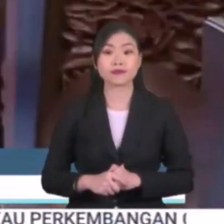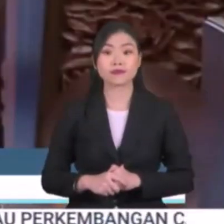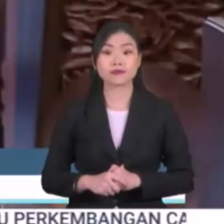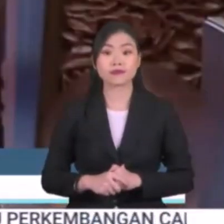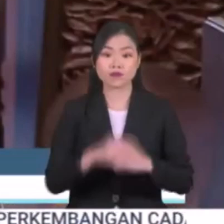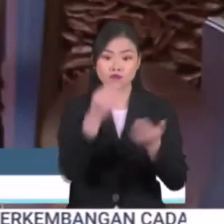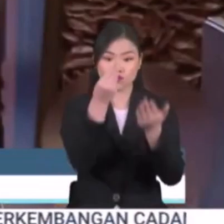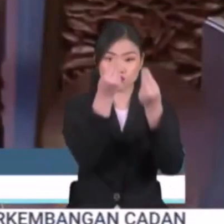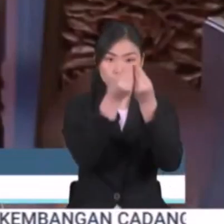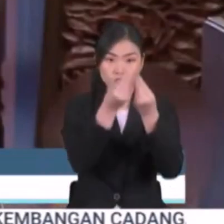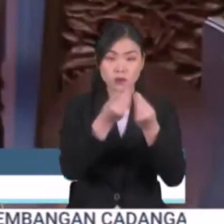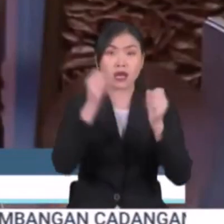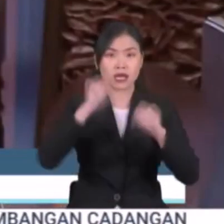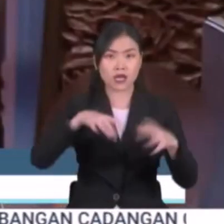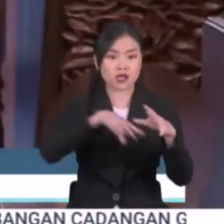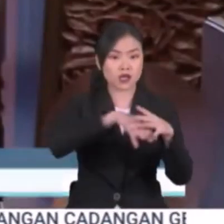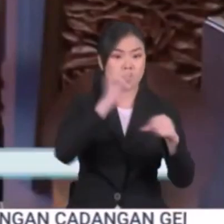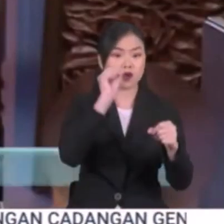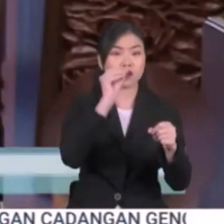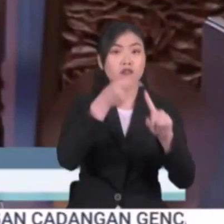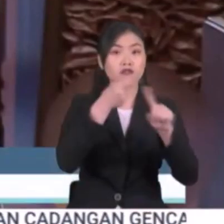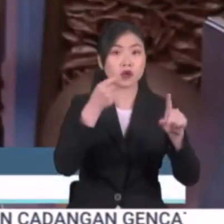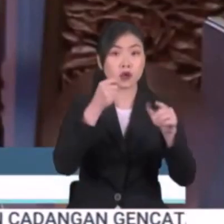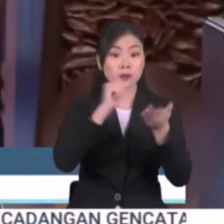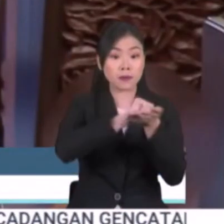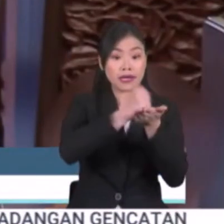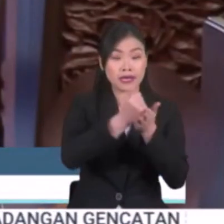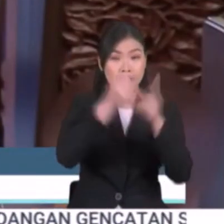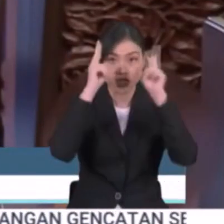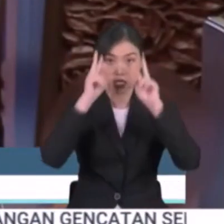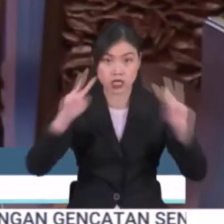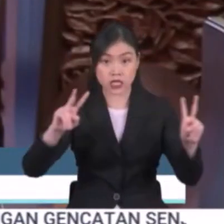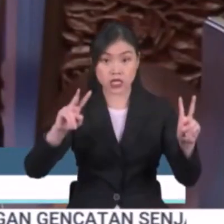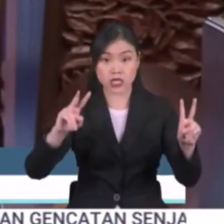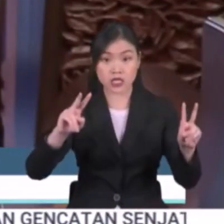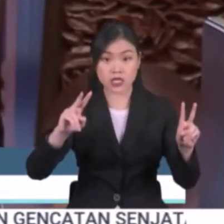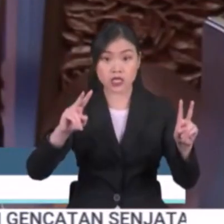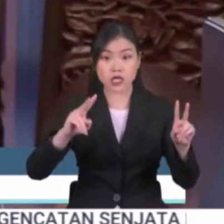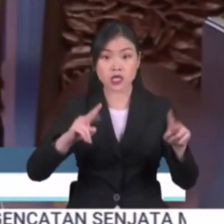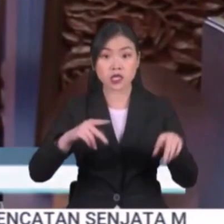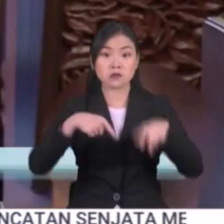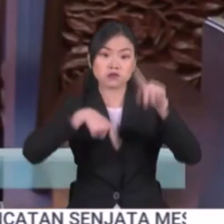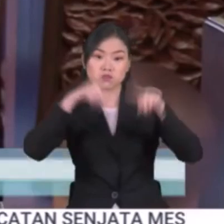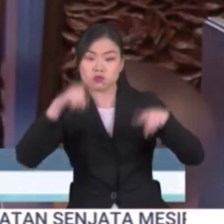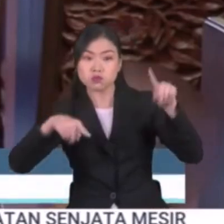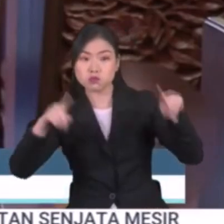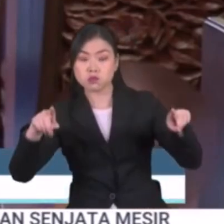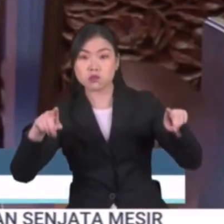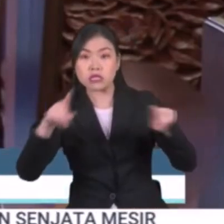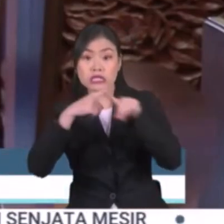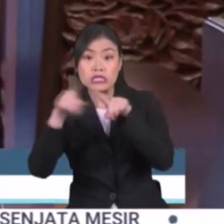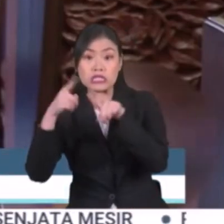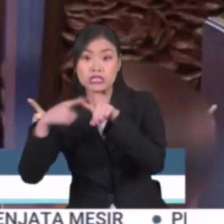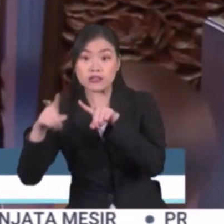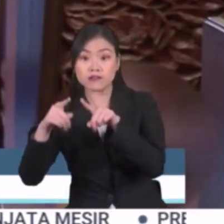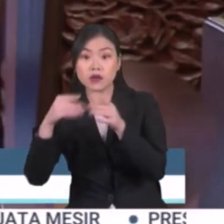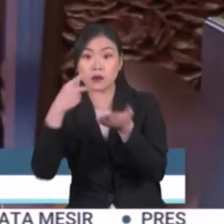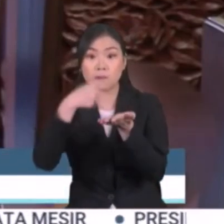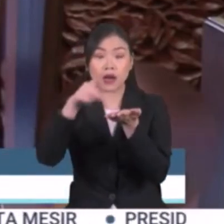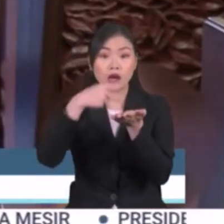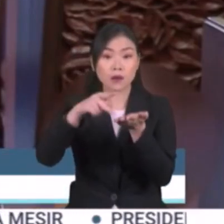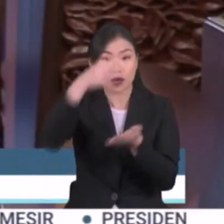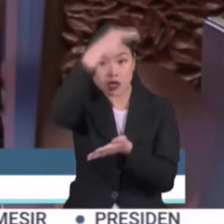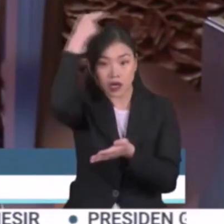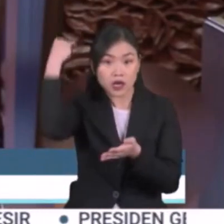haji keluarkan daripada akaun Sejahtera adalah perbezaan Jumlah kos Haji dengan Baki simpanan